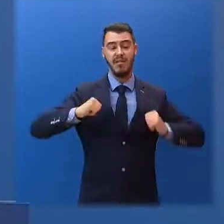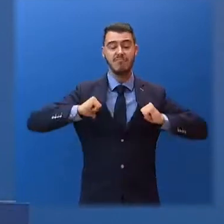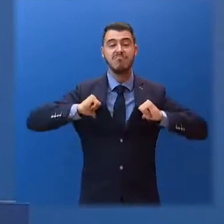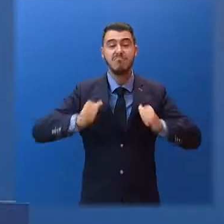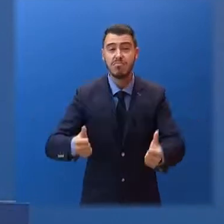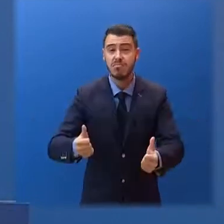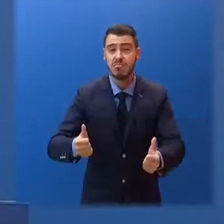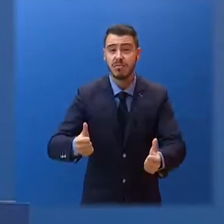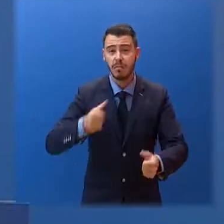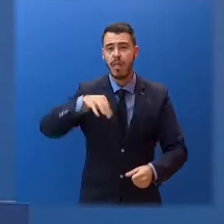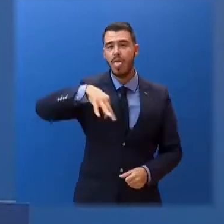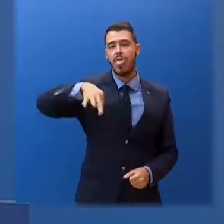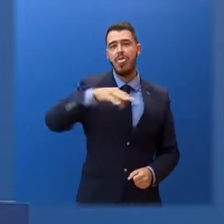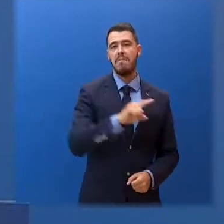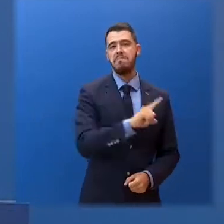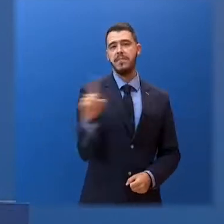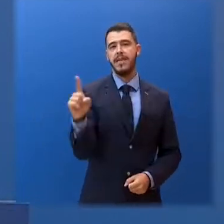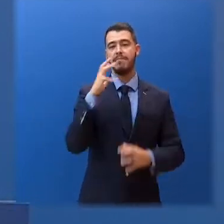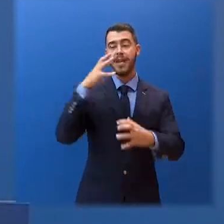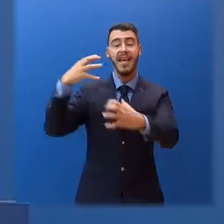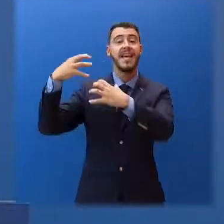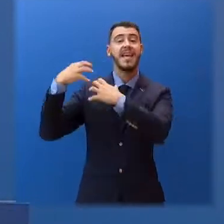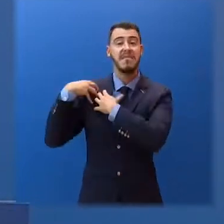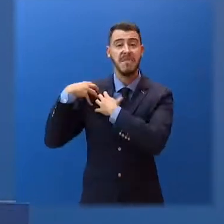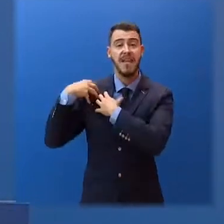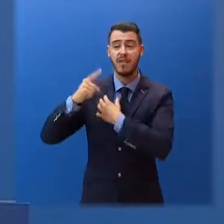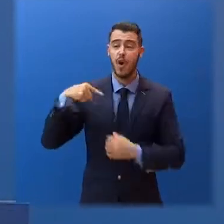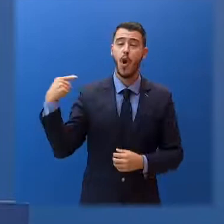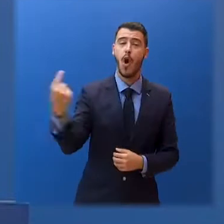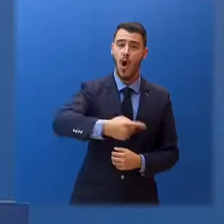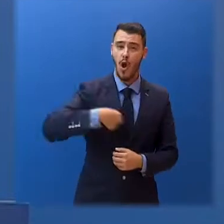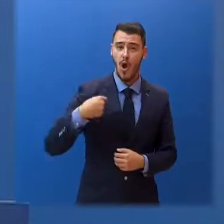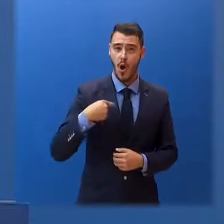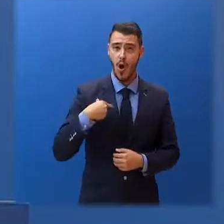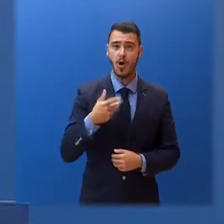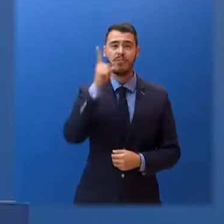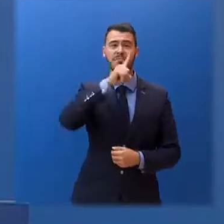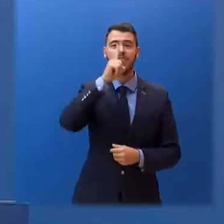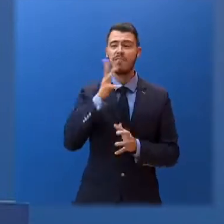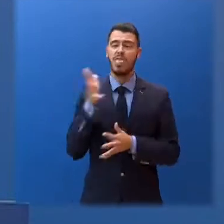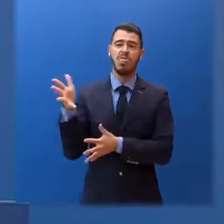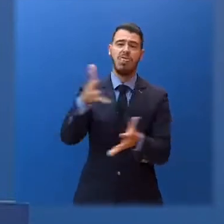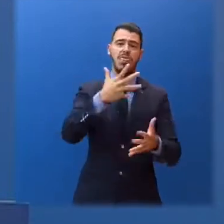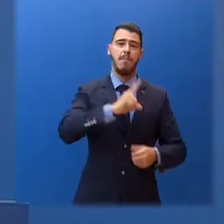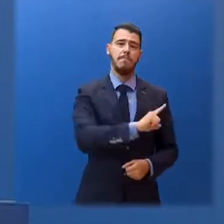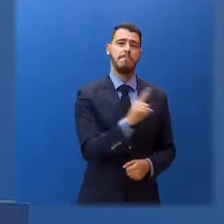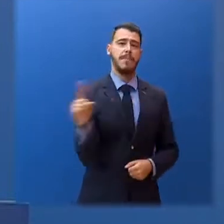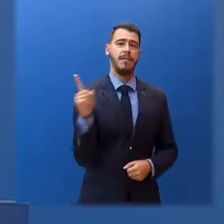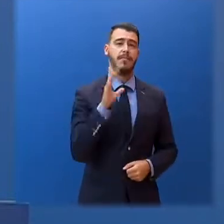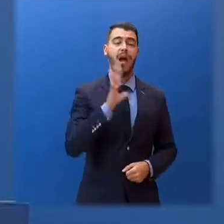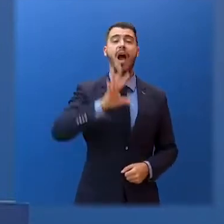μικροψυχία. Υπευθυνότητα και όχι λαϊκισμός. Αλήθεια και όχι ψέμα.